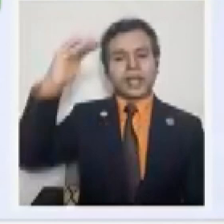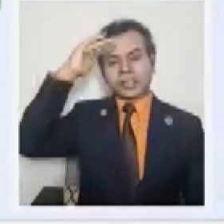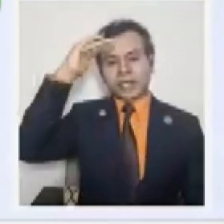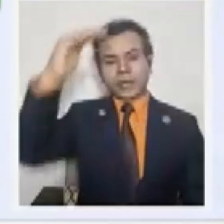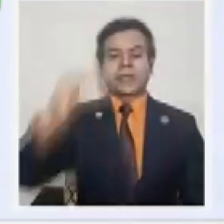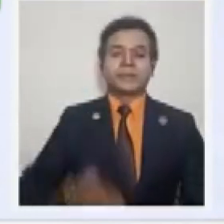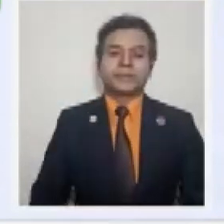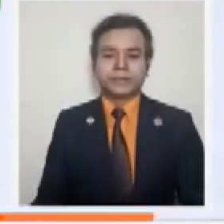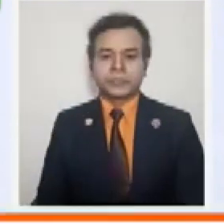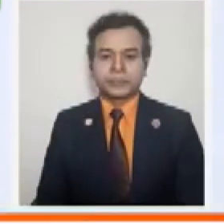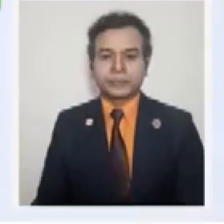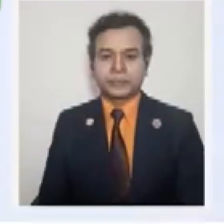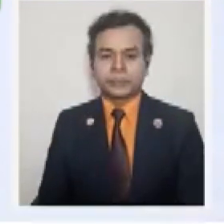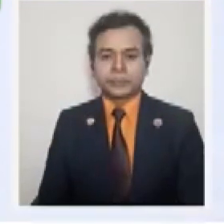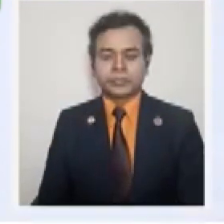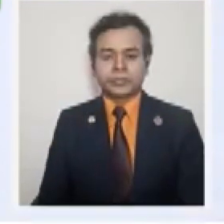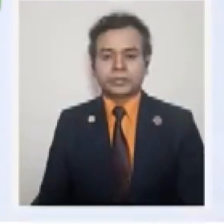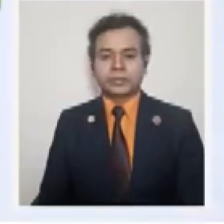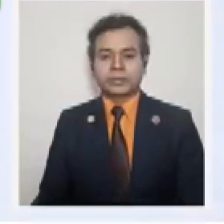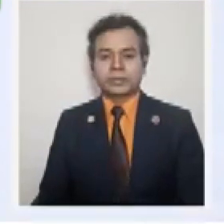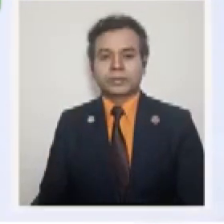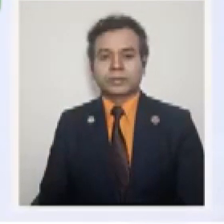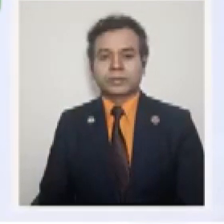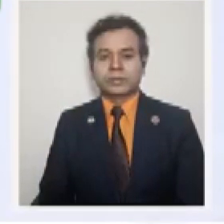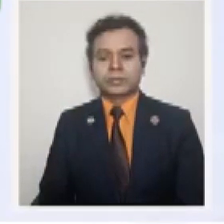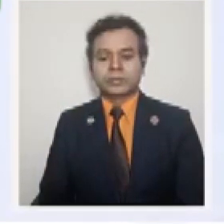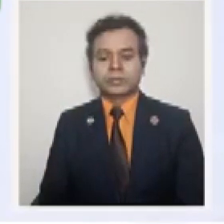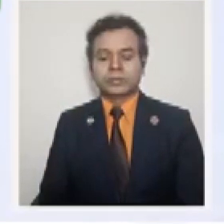সতর্ক থাকি, সচেতন থাকি। আপনাদের সবাইকে অনেক অনেক ধন্যবাদ। আসসালামু আলাইকুম।